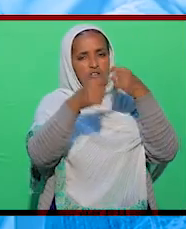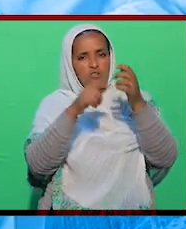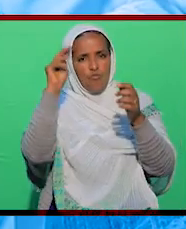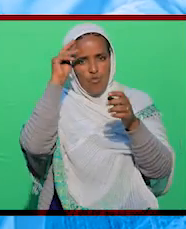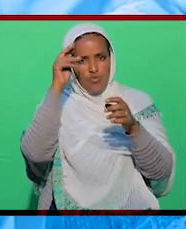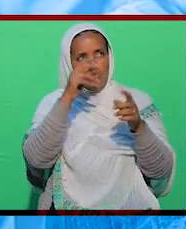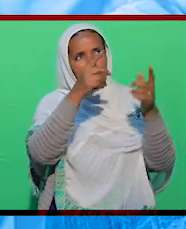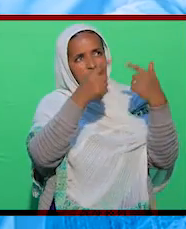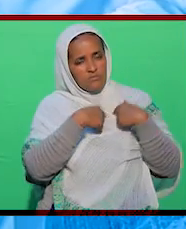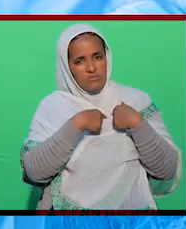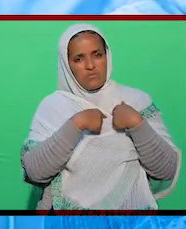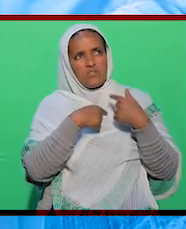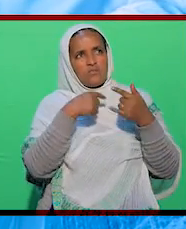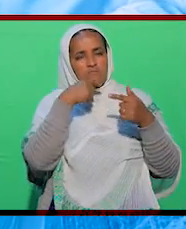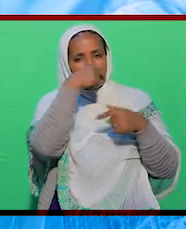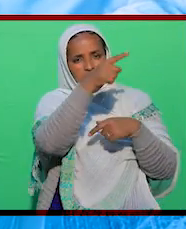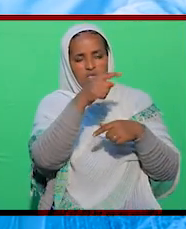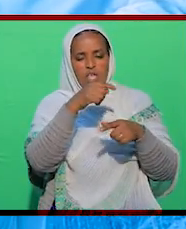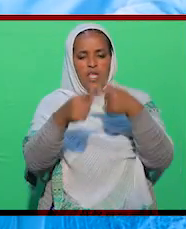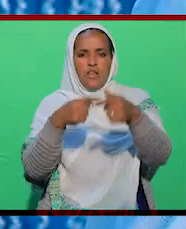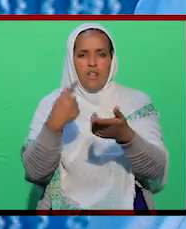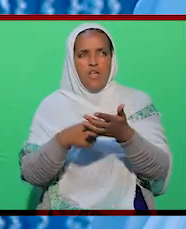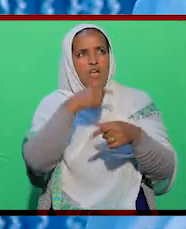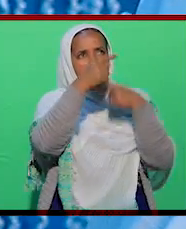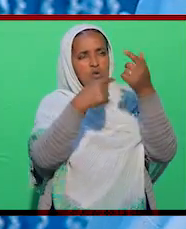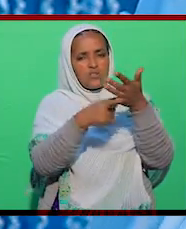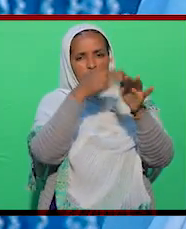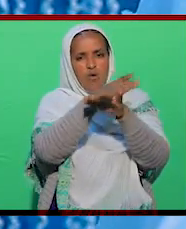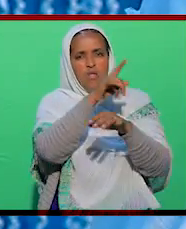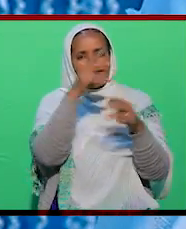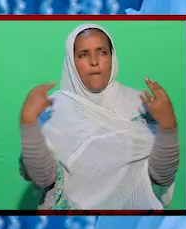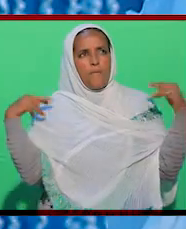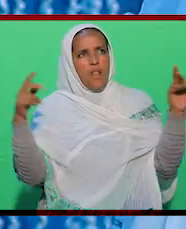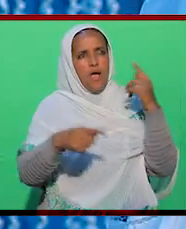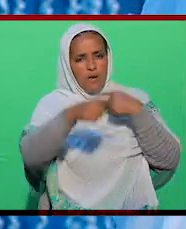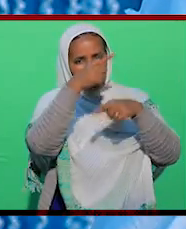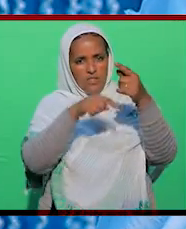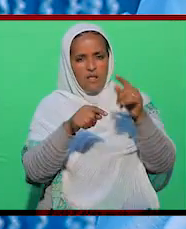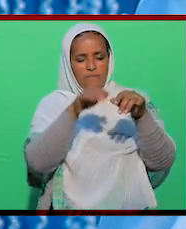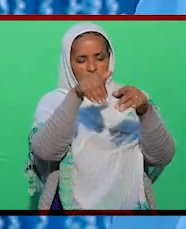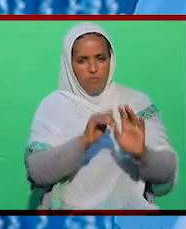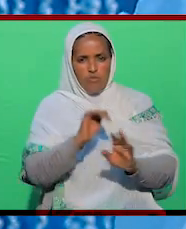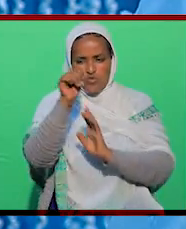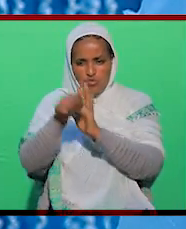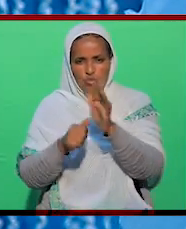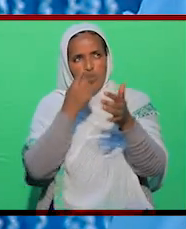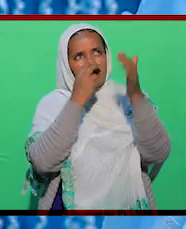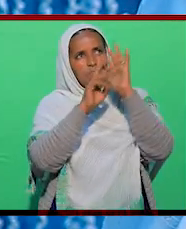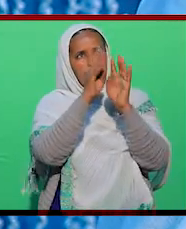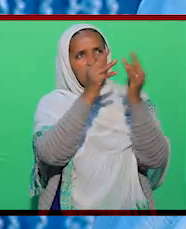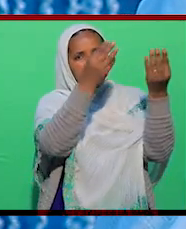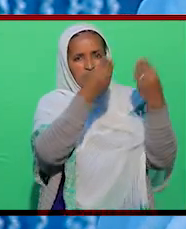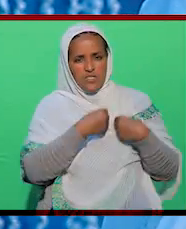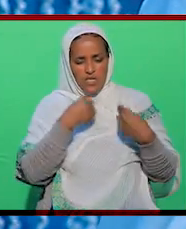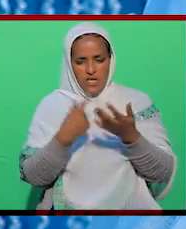ወደ ተራራ ውጣ፣ ሞሮኒ የተባለ መልአክ ተናገረኝ አለ፣ ወደዛ ውጣና ሂድ አለኝ አለ። ሄድኩኝ አለ። እዛ መልአክ መጥቶ የተቀበሩ